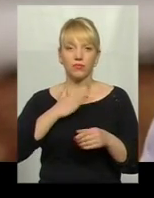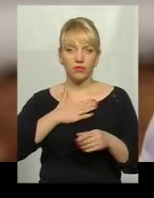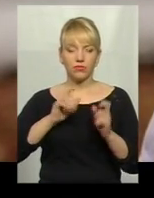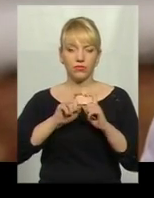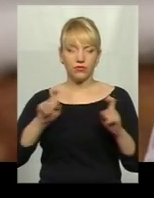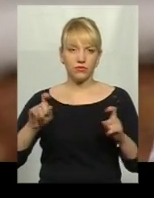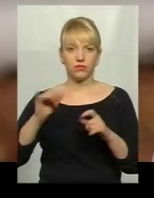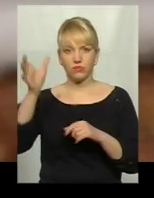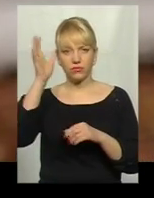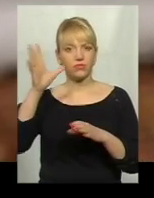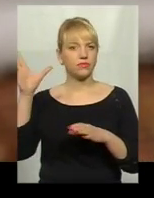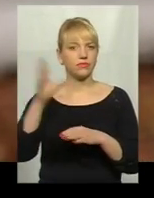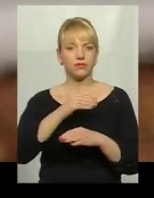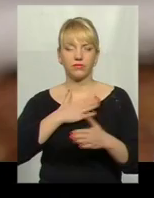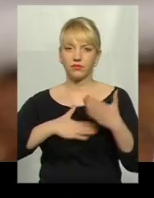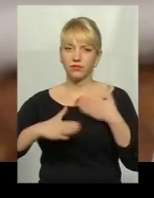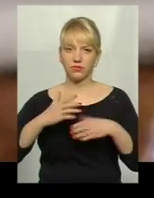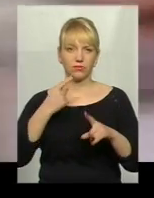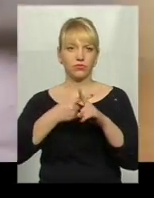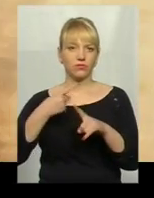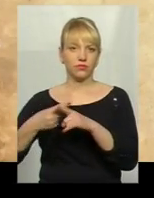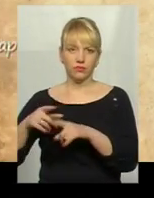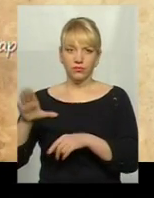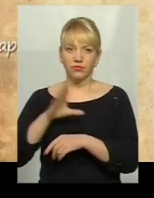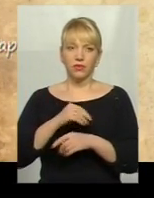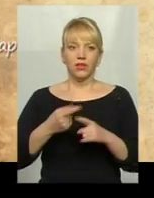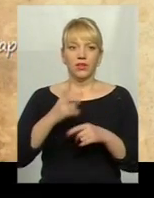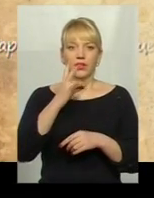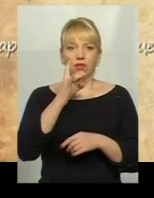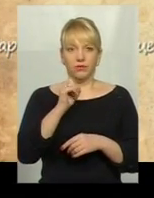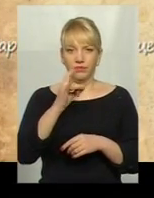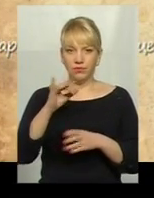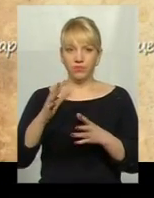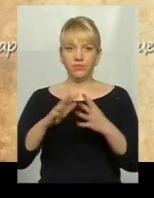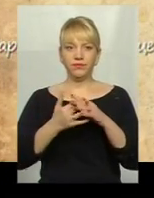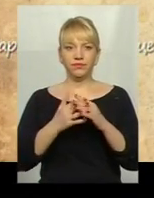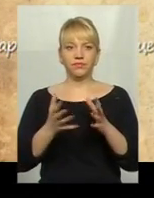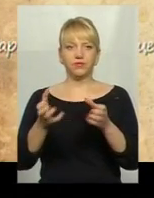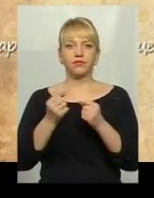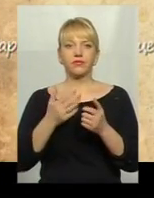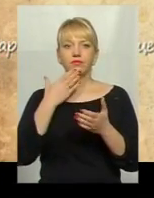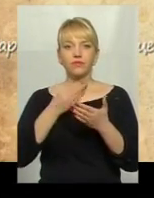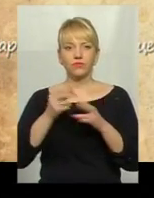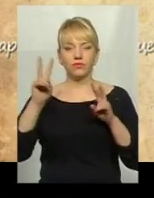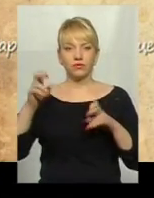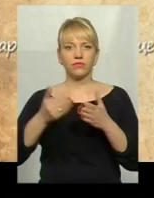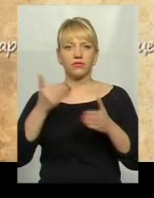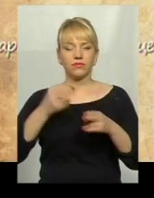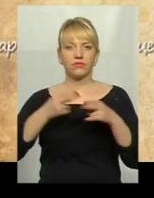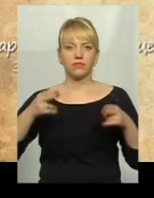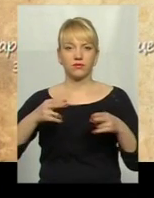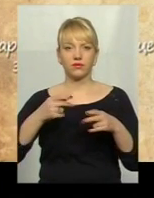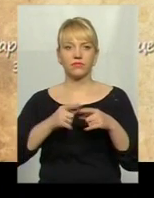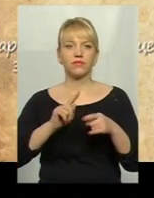великому плюсі. Всі директори шкіл дуже задоволені. Наркевичі, як селище, отримало свою назву від назви залізничної станції, яка